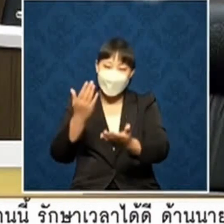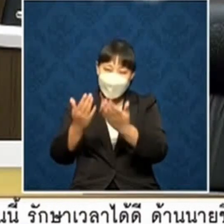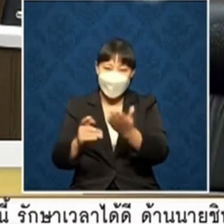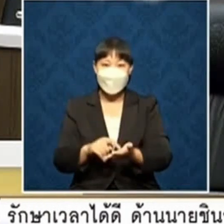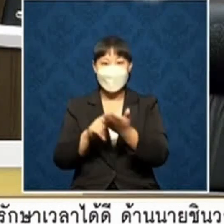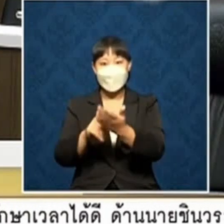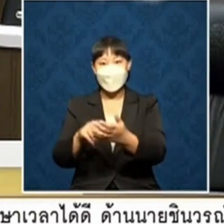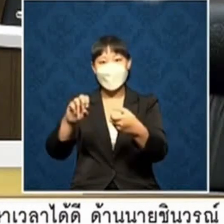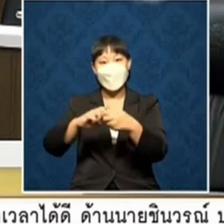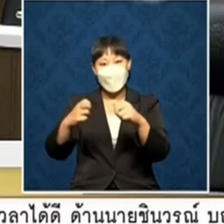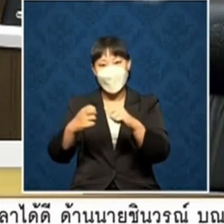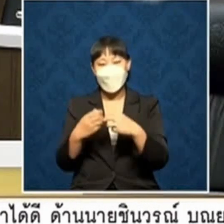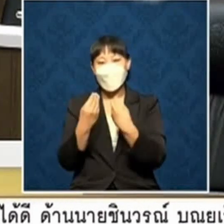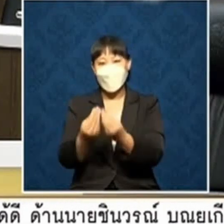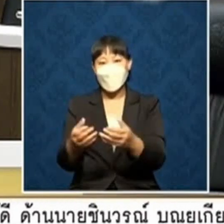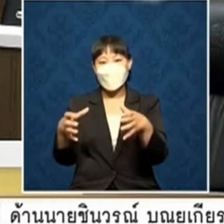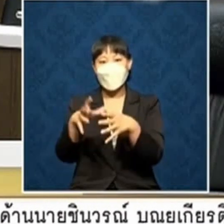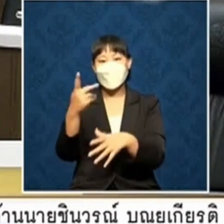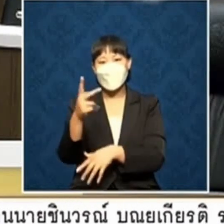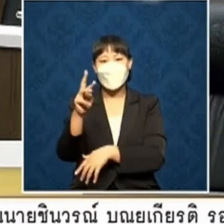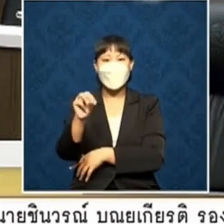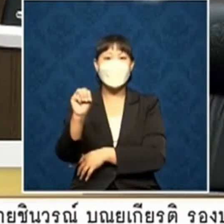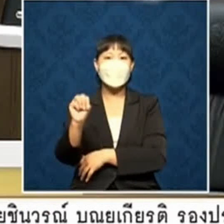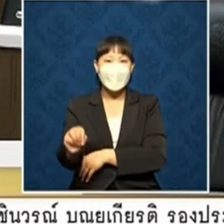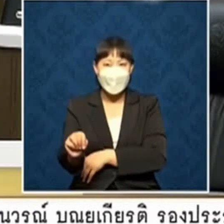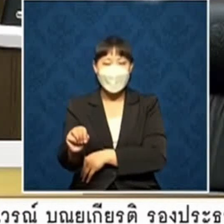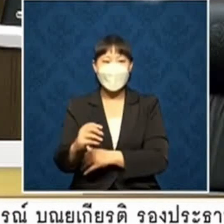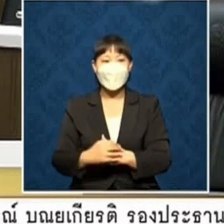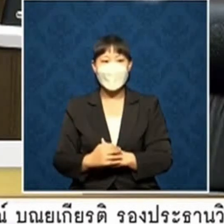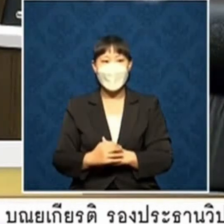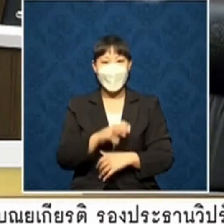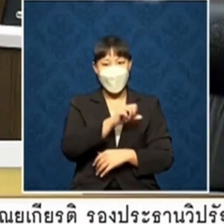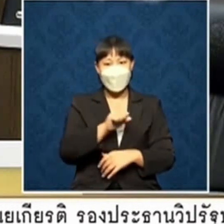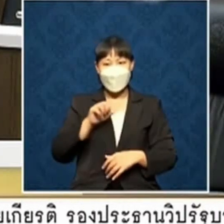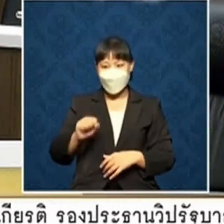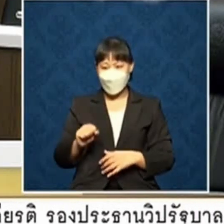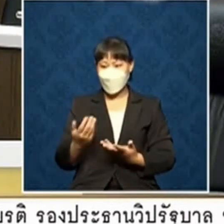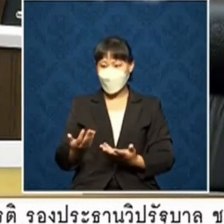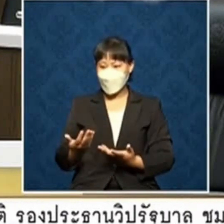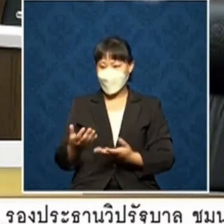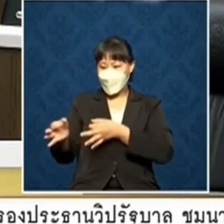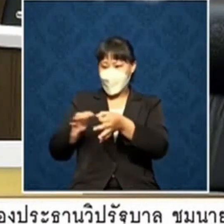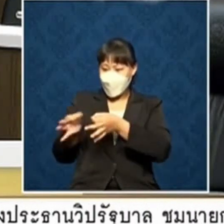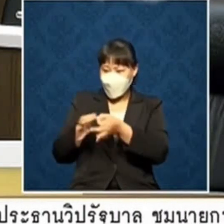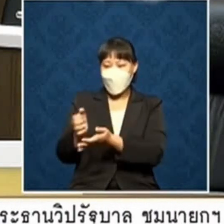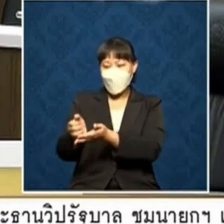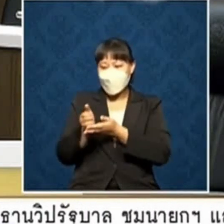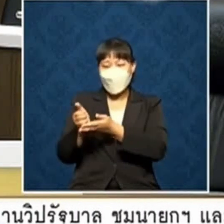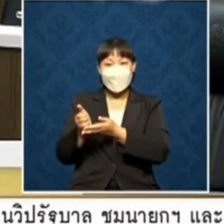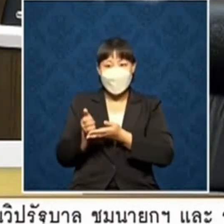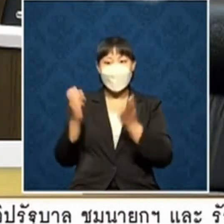ปัญหาต่อคณะรัฐมนตรีไม่ใช่ให้เพื่อนสมาชิกมาบอกว่ารัฐบาลกำลังทำอะ